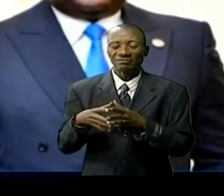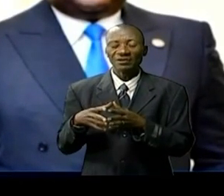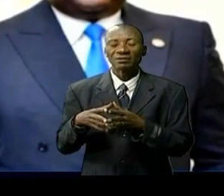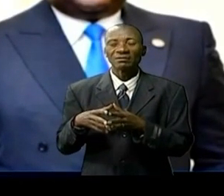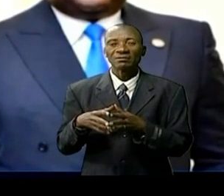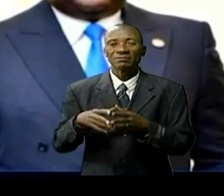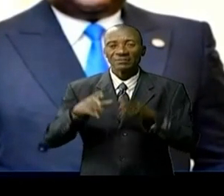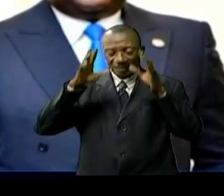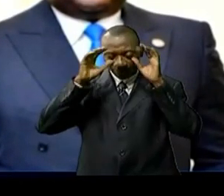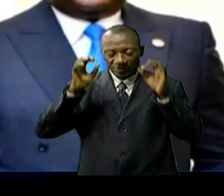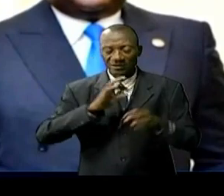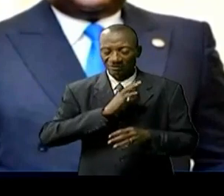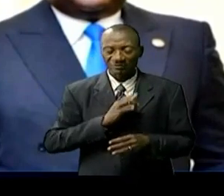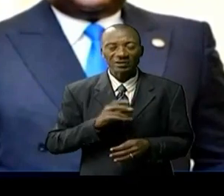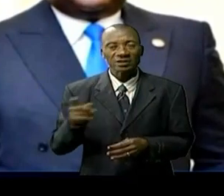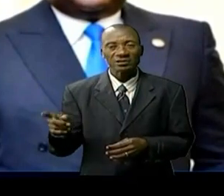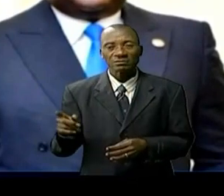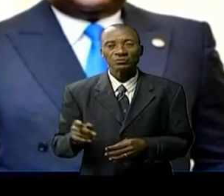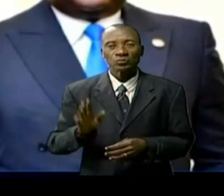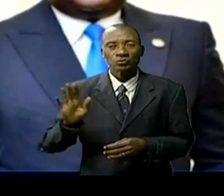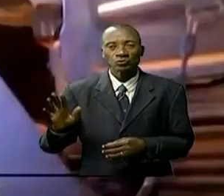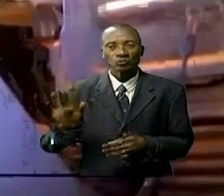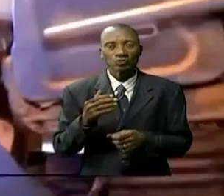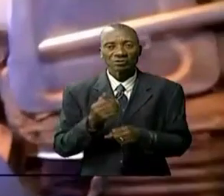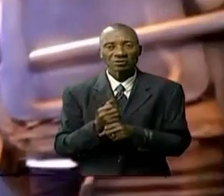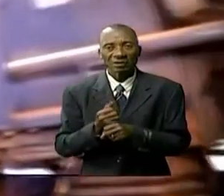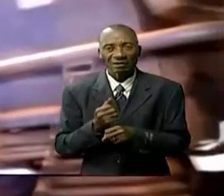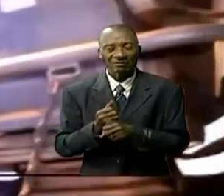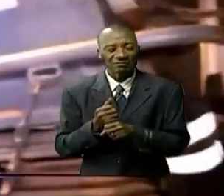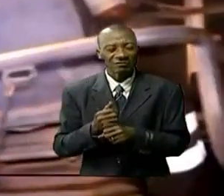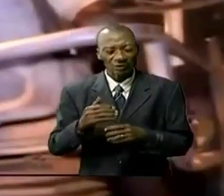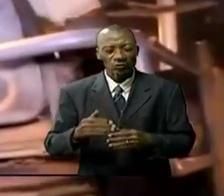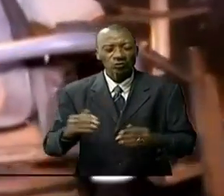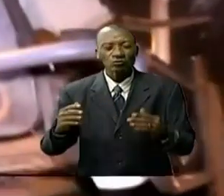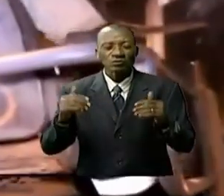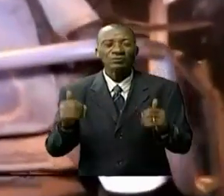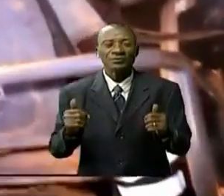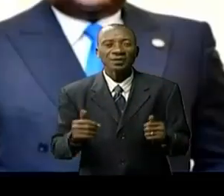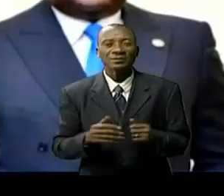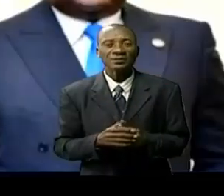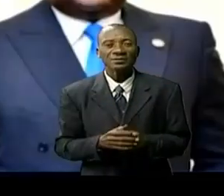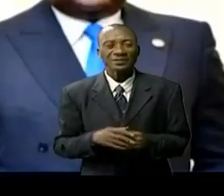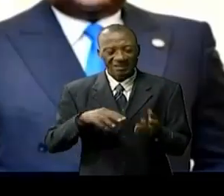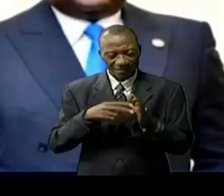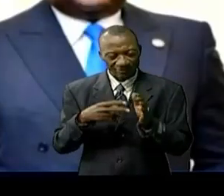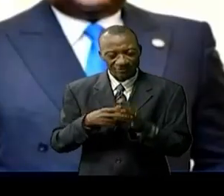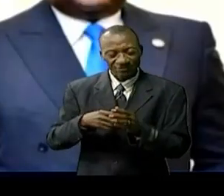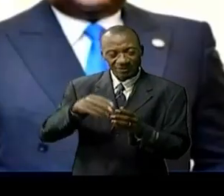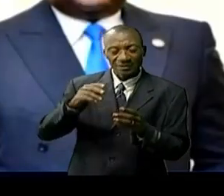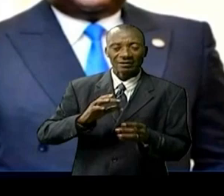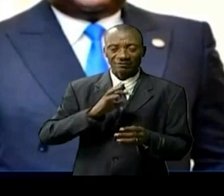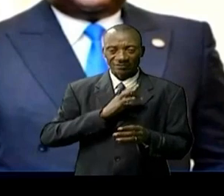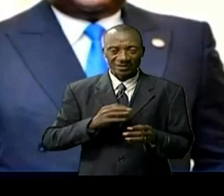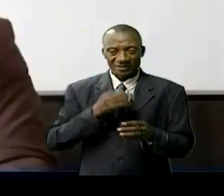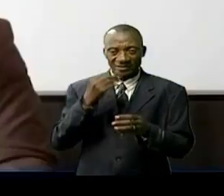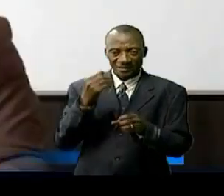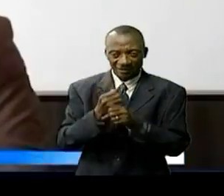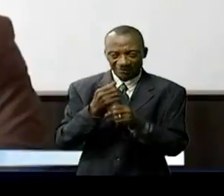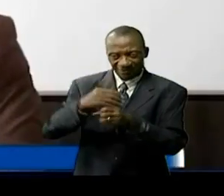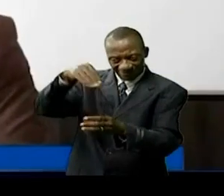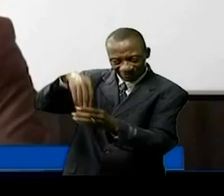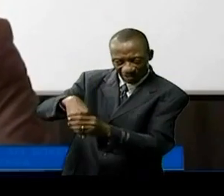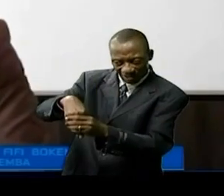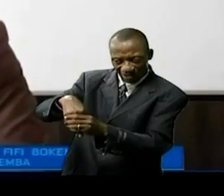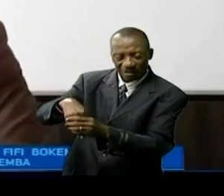et son travail en témoin et seth wenig cet avis qui travaillent à travers cette dame de fer qui